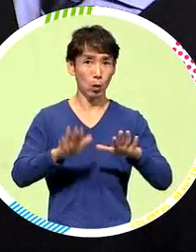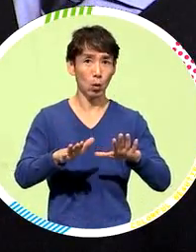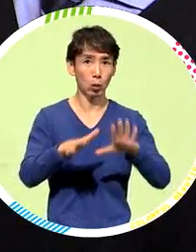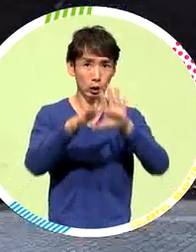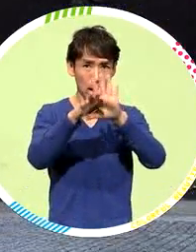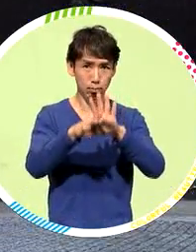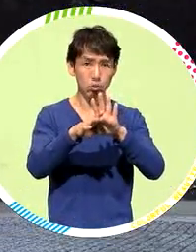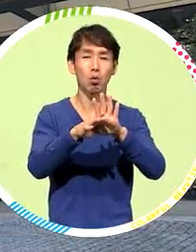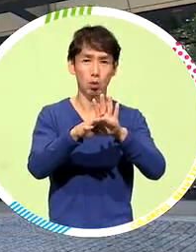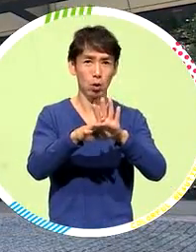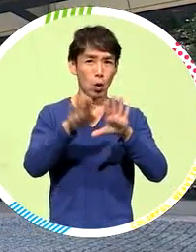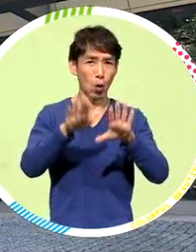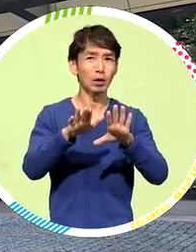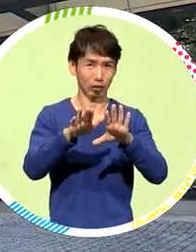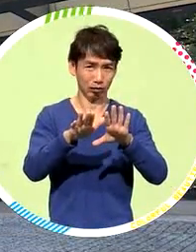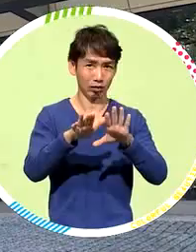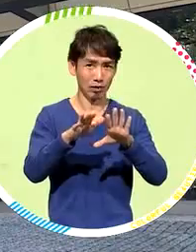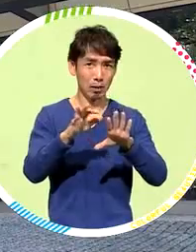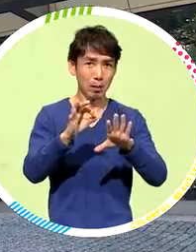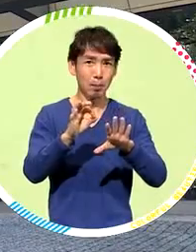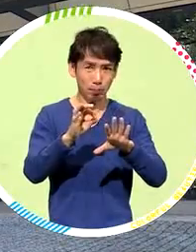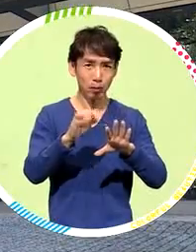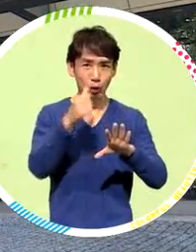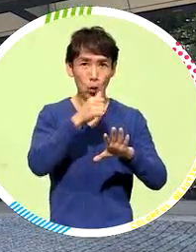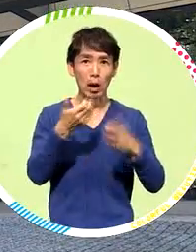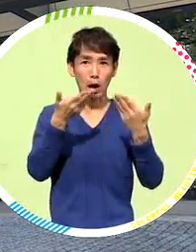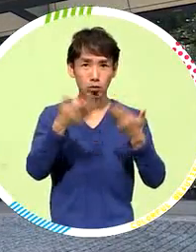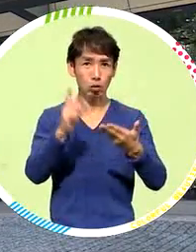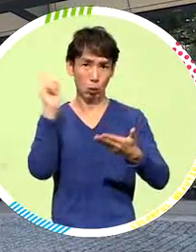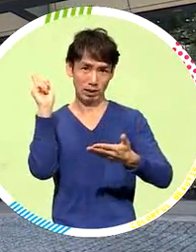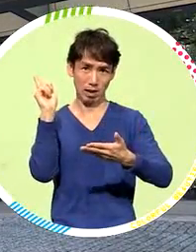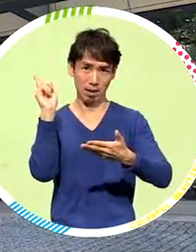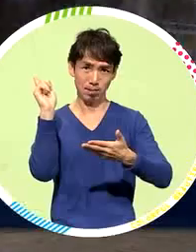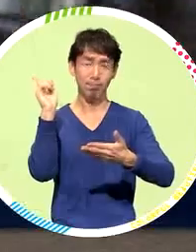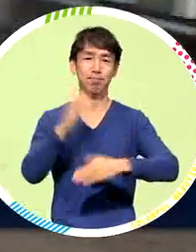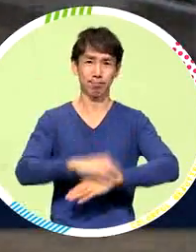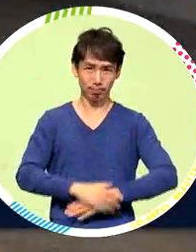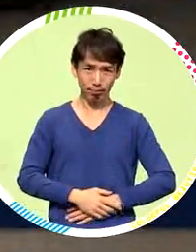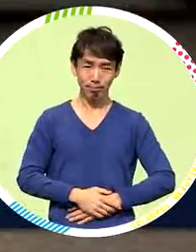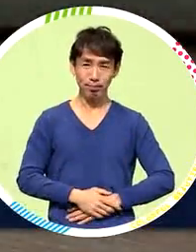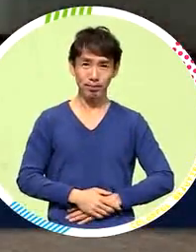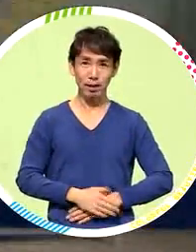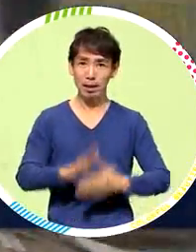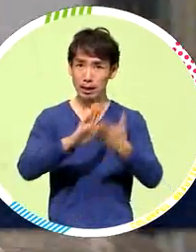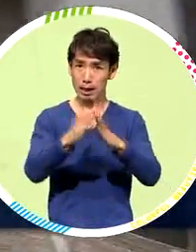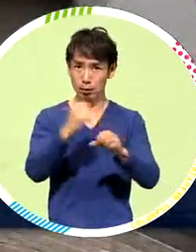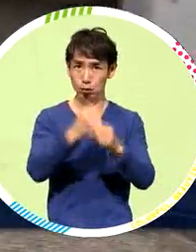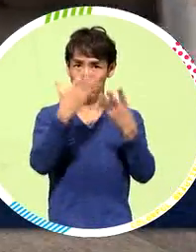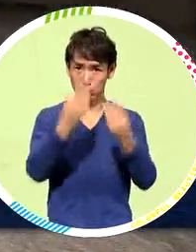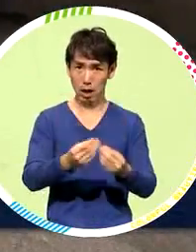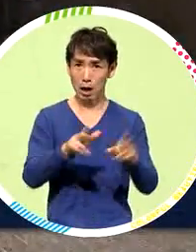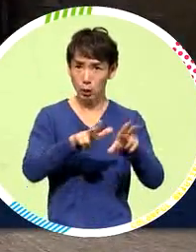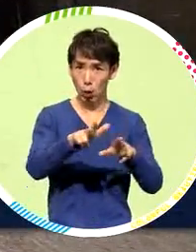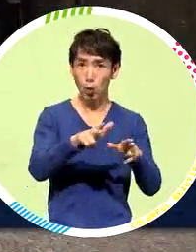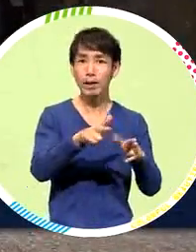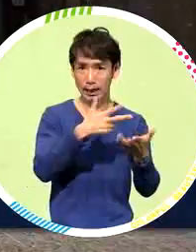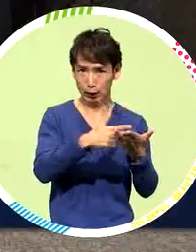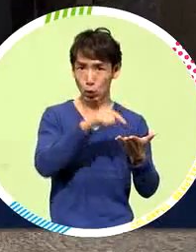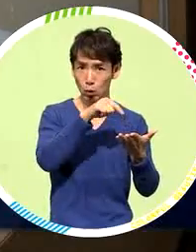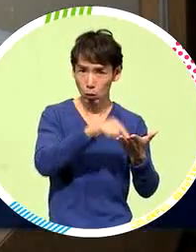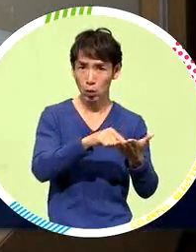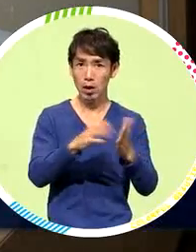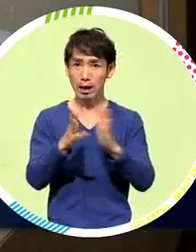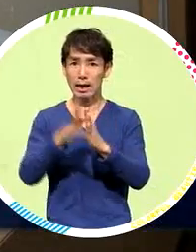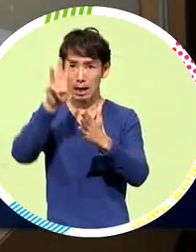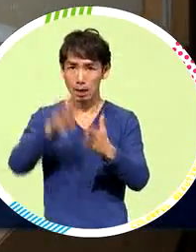て文書は本日の舞台神奈川県立公文書間 aここは県が作成した行政文書を始め神奈川